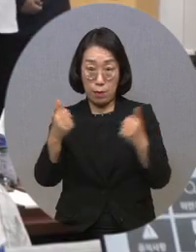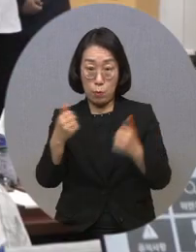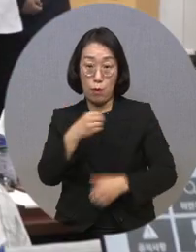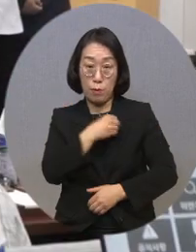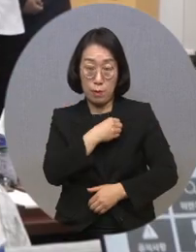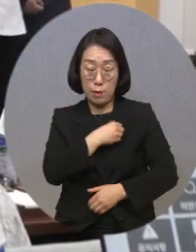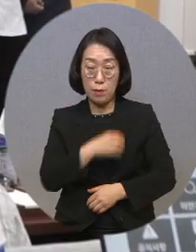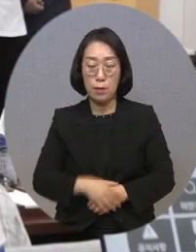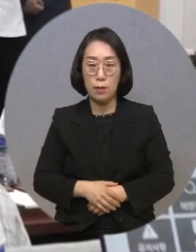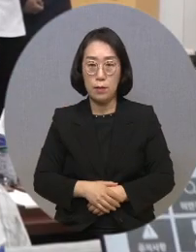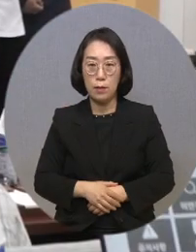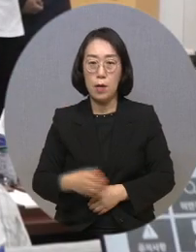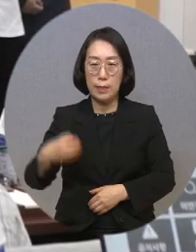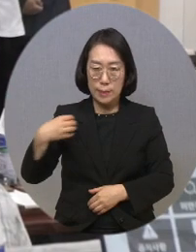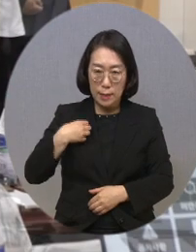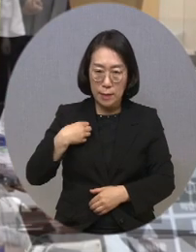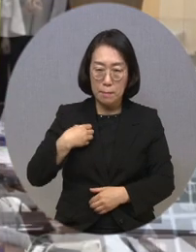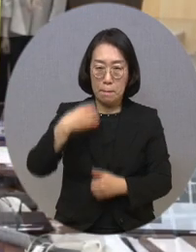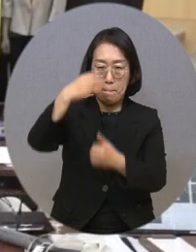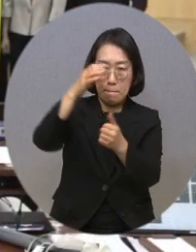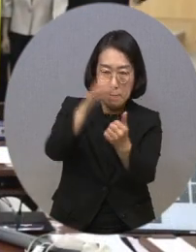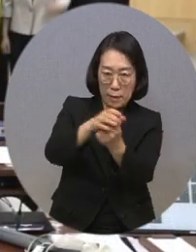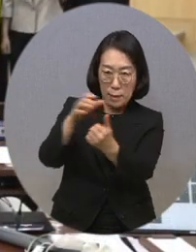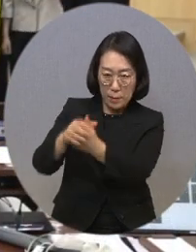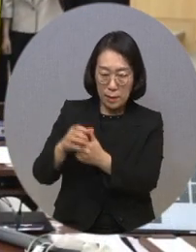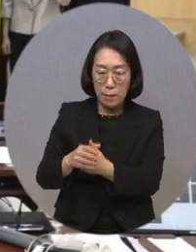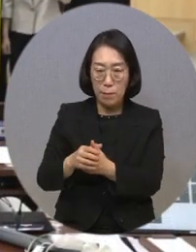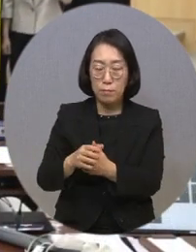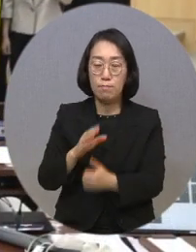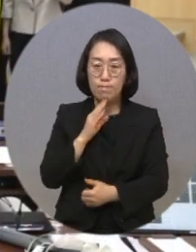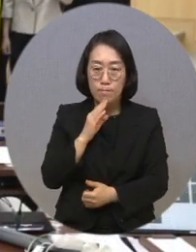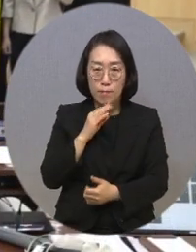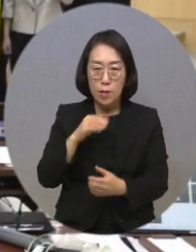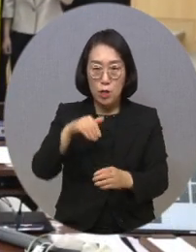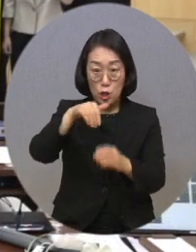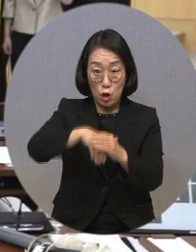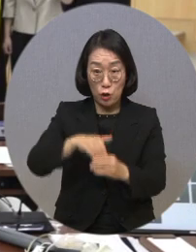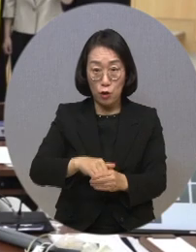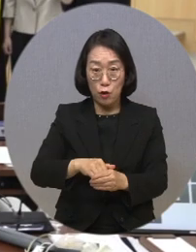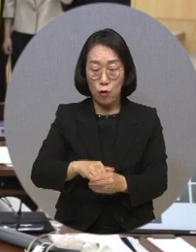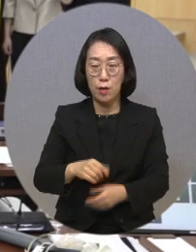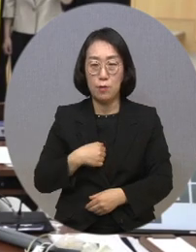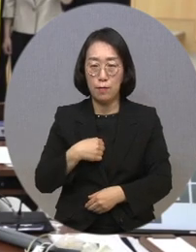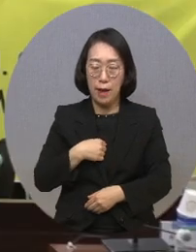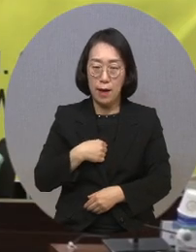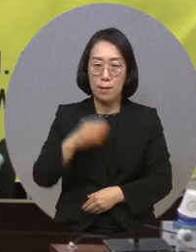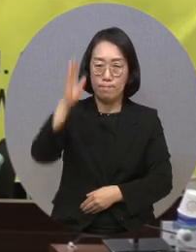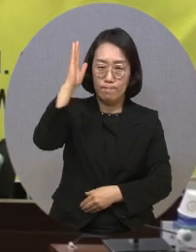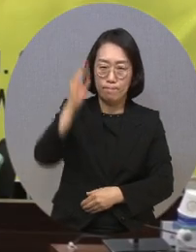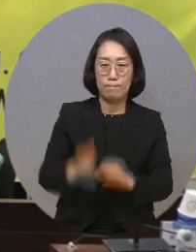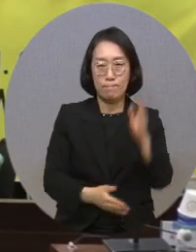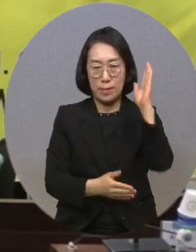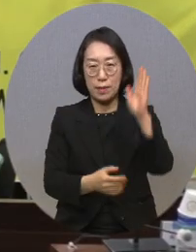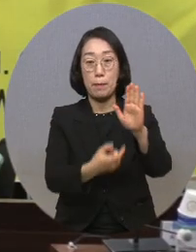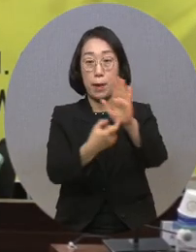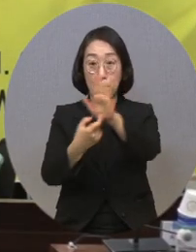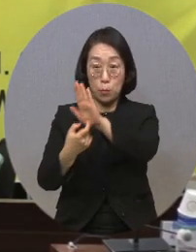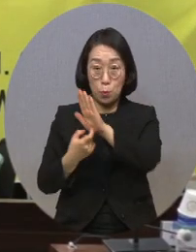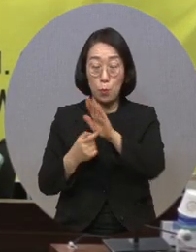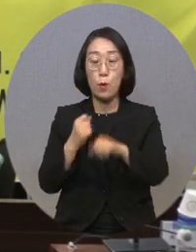또 부의장 또 의장도 이렇게 선거를 통해서 정견 발표도 하고 네. 선거를 통해서